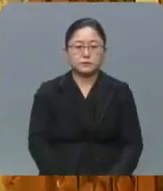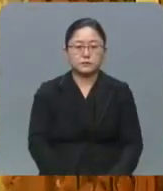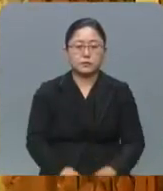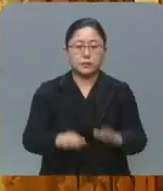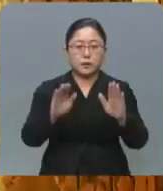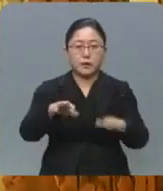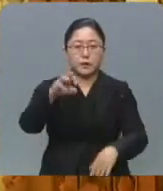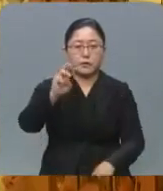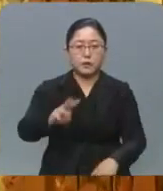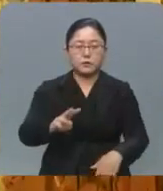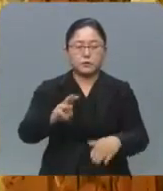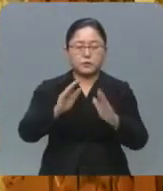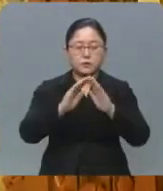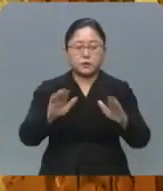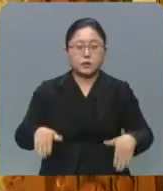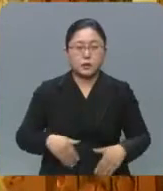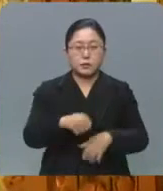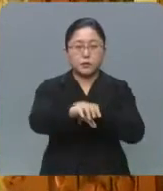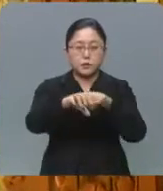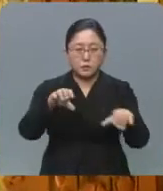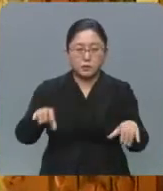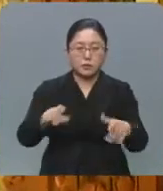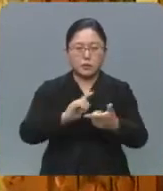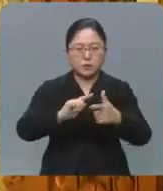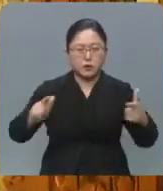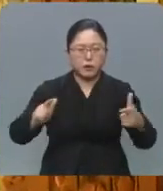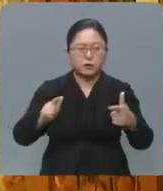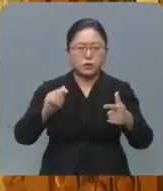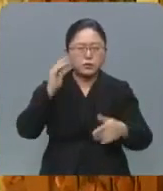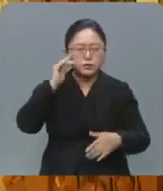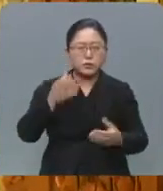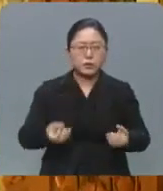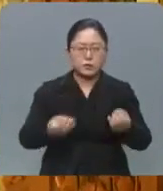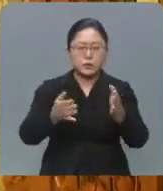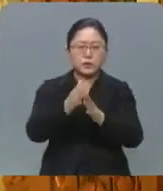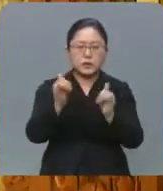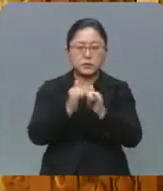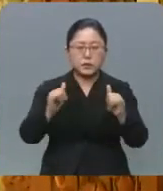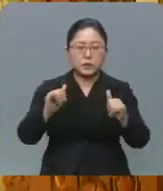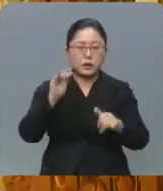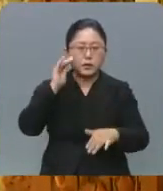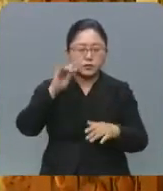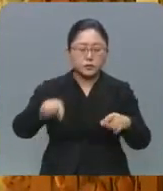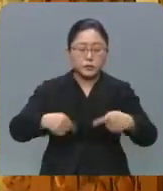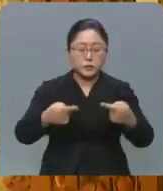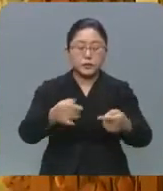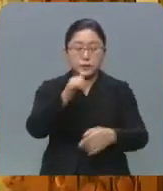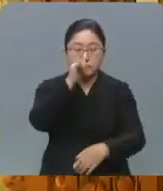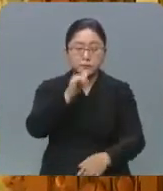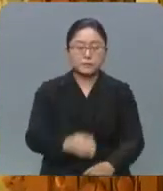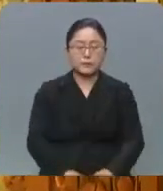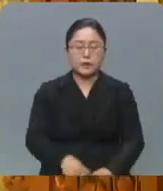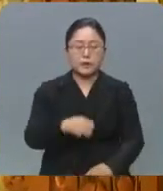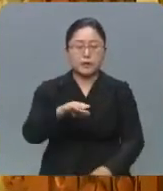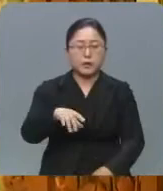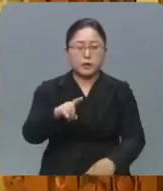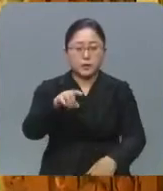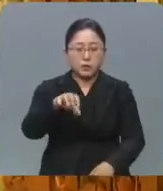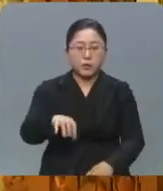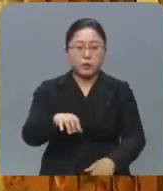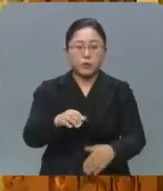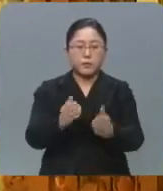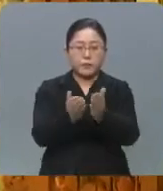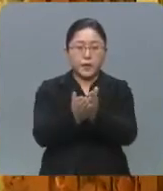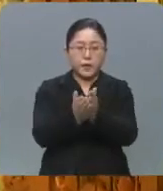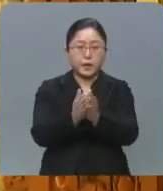네, 오늘 광주와 전남 곳곳에서 다양한 추모 행사가 열려 시민들의 추모 발길이 이어졌습니다. 먼저 이곳 세월호